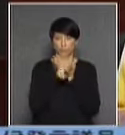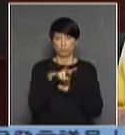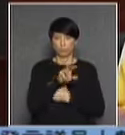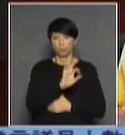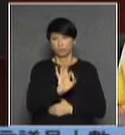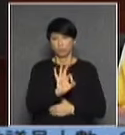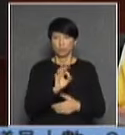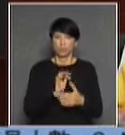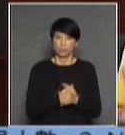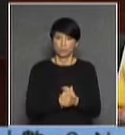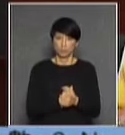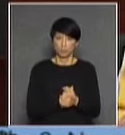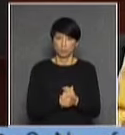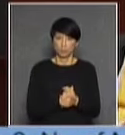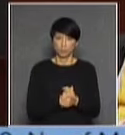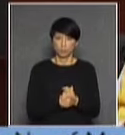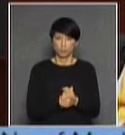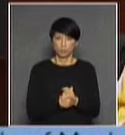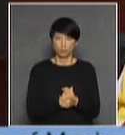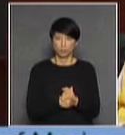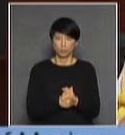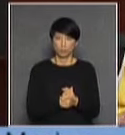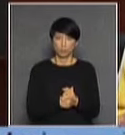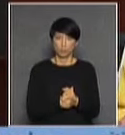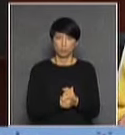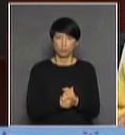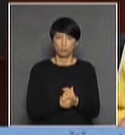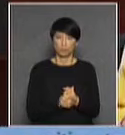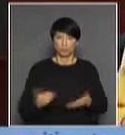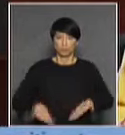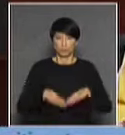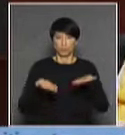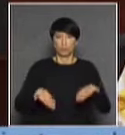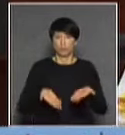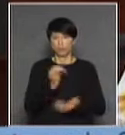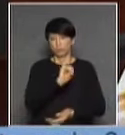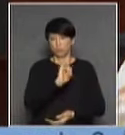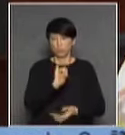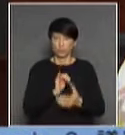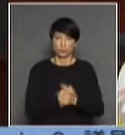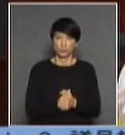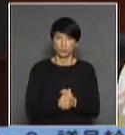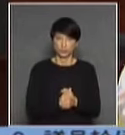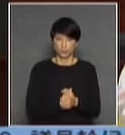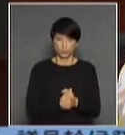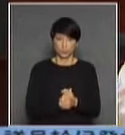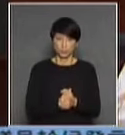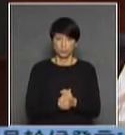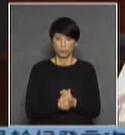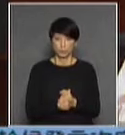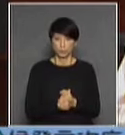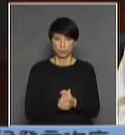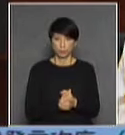呢，即是我们绝对不应该这个纵容，不应该鼓励，更加呢是不应该容